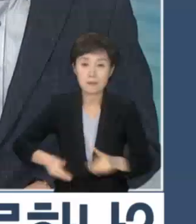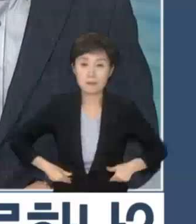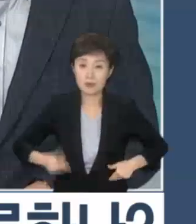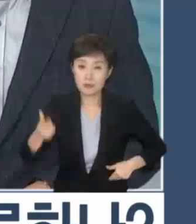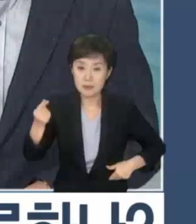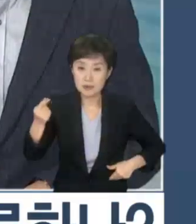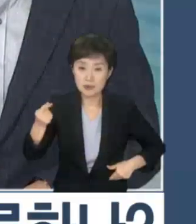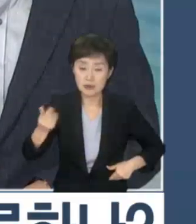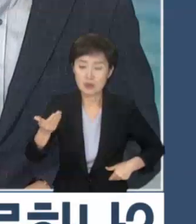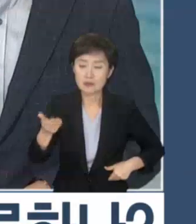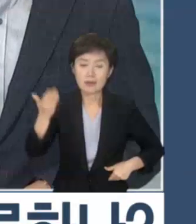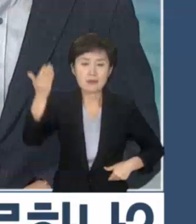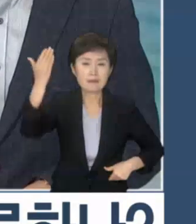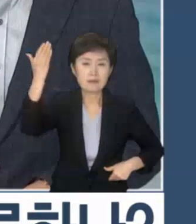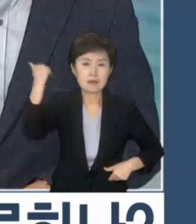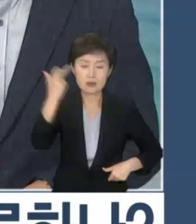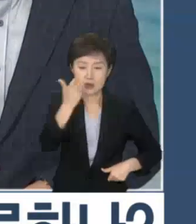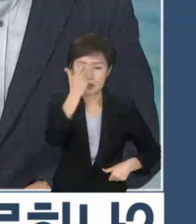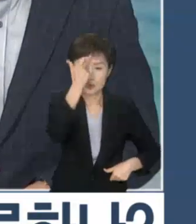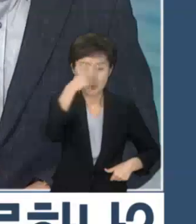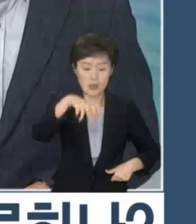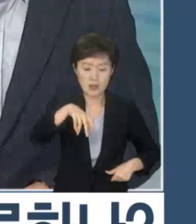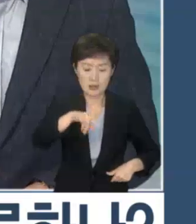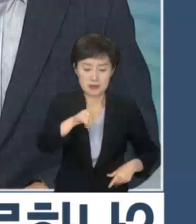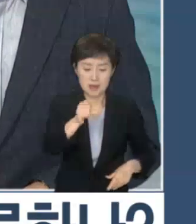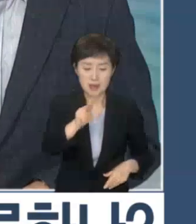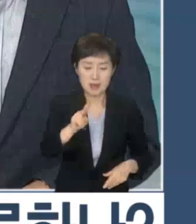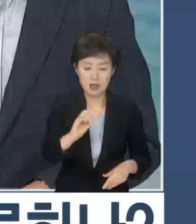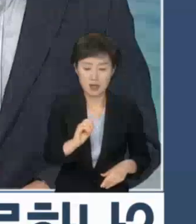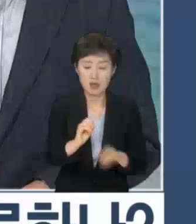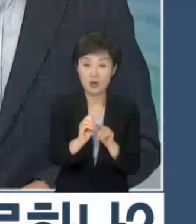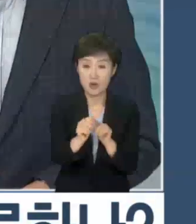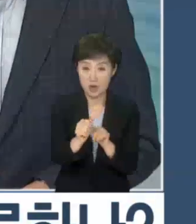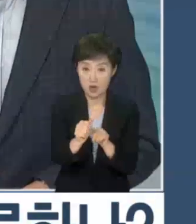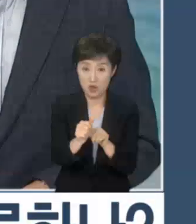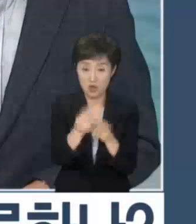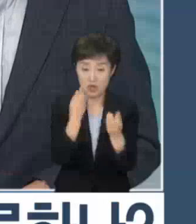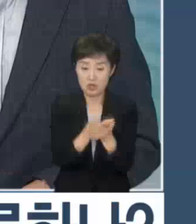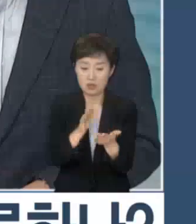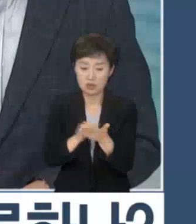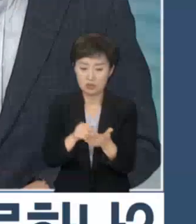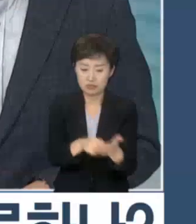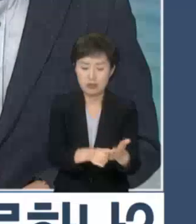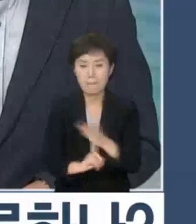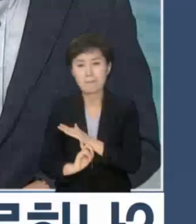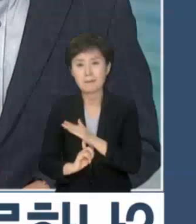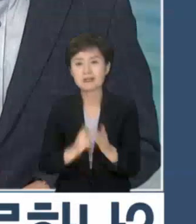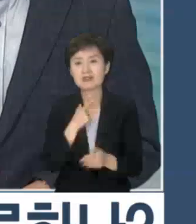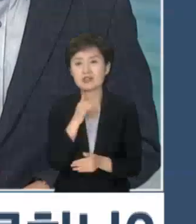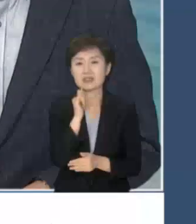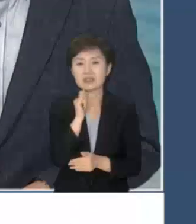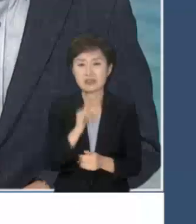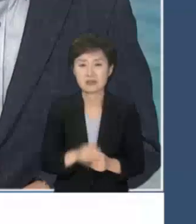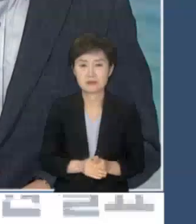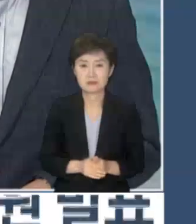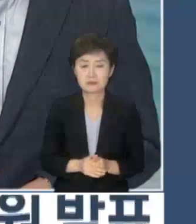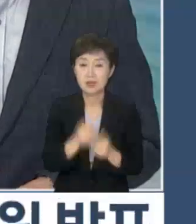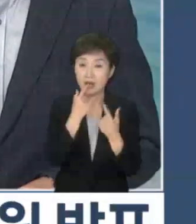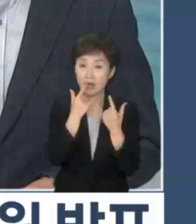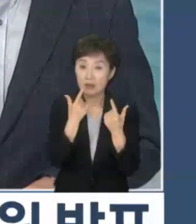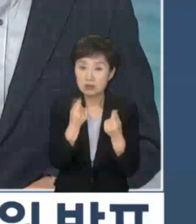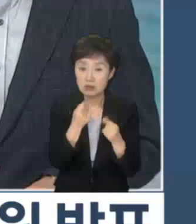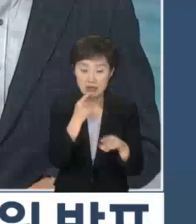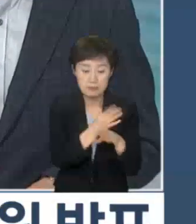최재형 혁신위가 지금 캐비넷 속에 그대로 들어가 있는 것 아니겠습니까? 뭐 민주당에서도 혁신위라고 만들었습니다만